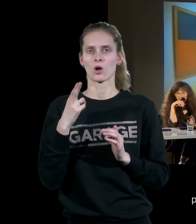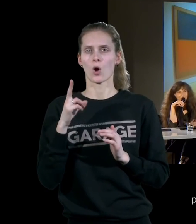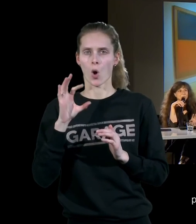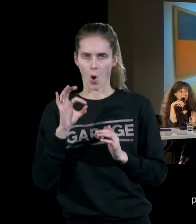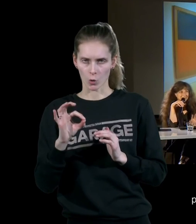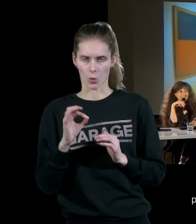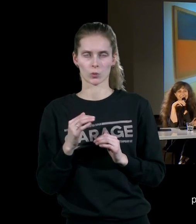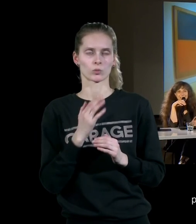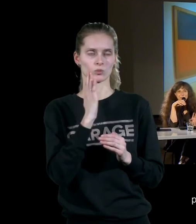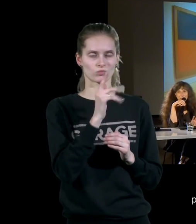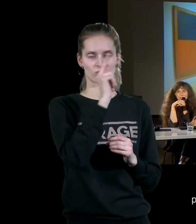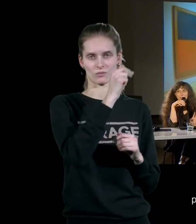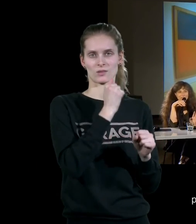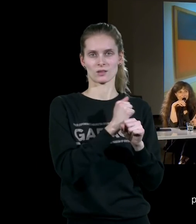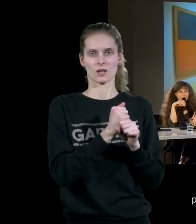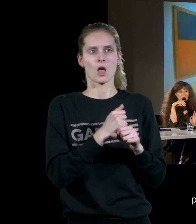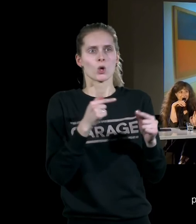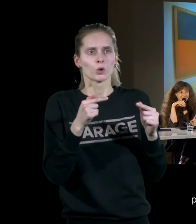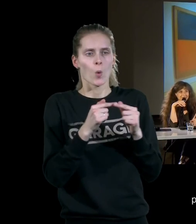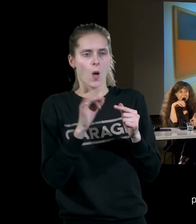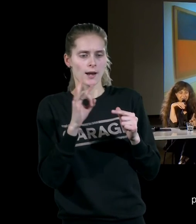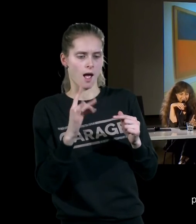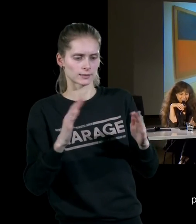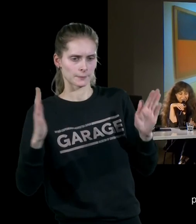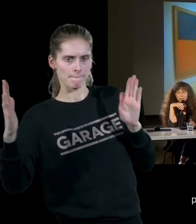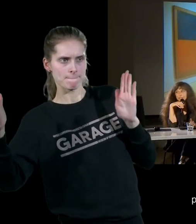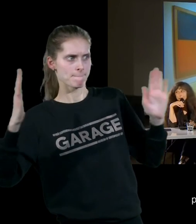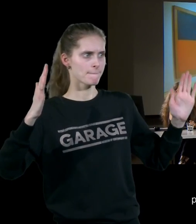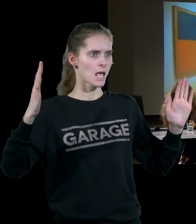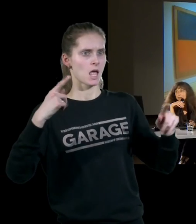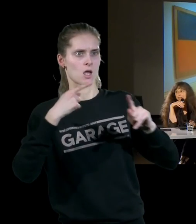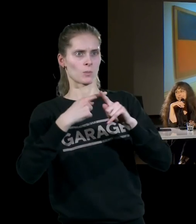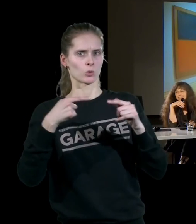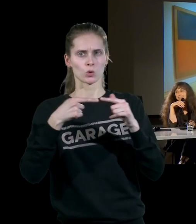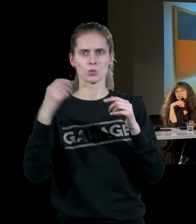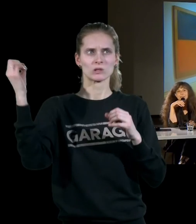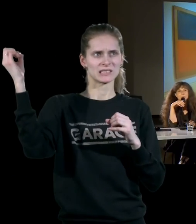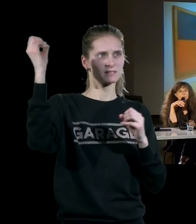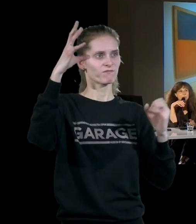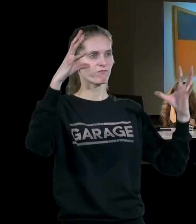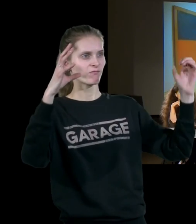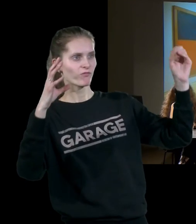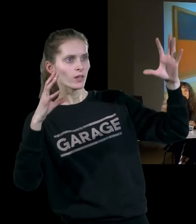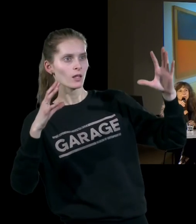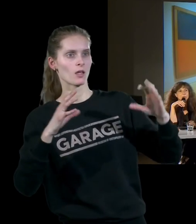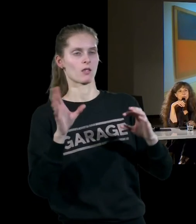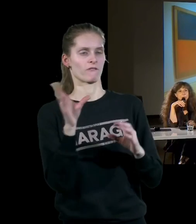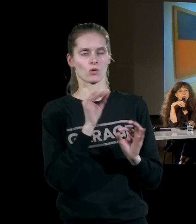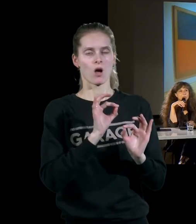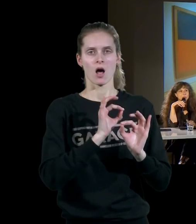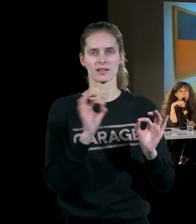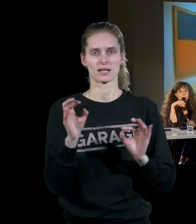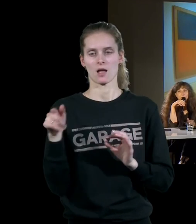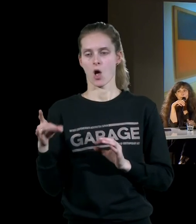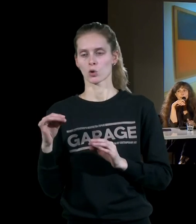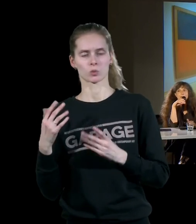именно на том расстоянии от пола, именно так, как он хотел, именно с тем освещением, с каким полагается и так далее и подобное, где все его